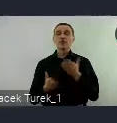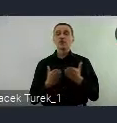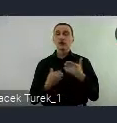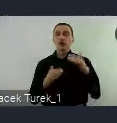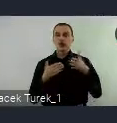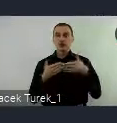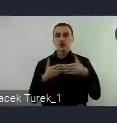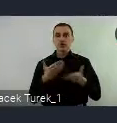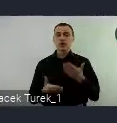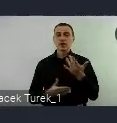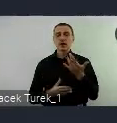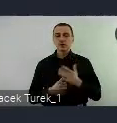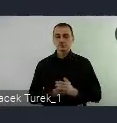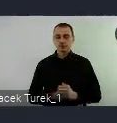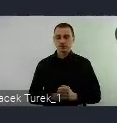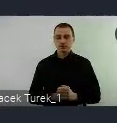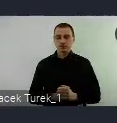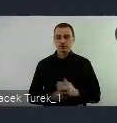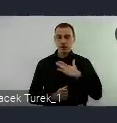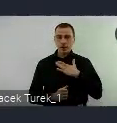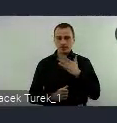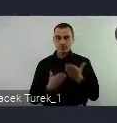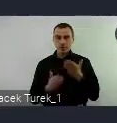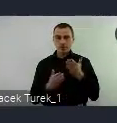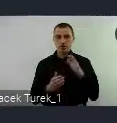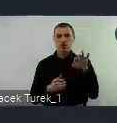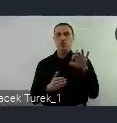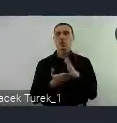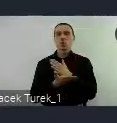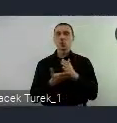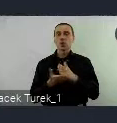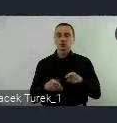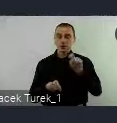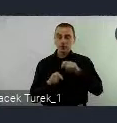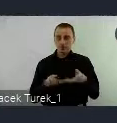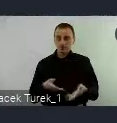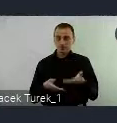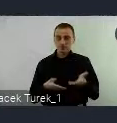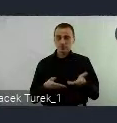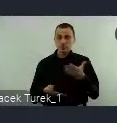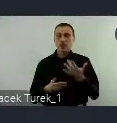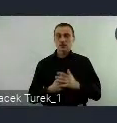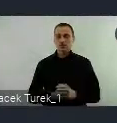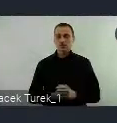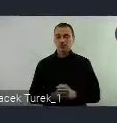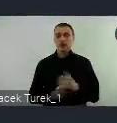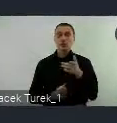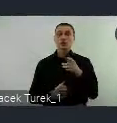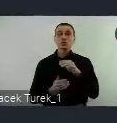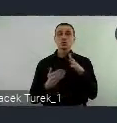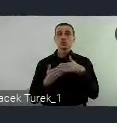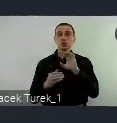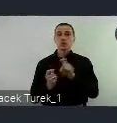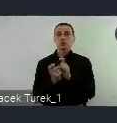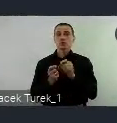uwagą kuchenną Mam nadzieję że to widać to są drzwi przeciwpożarowe tak